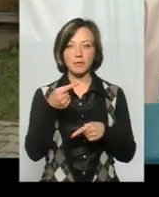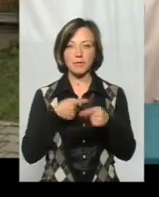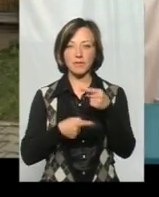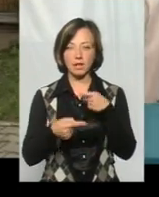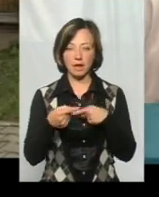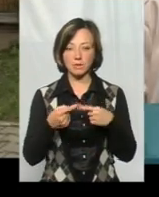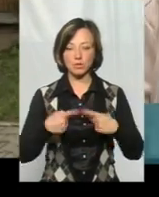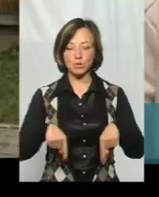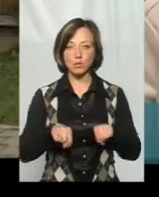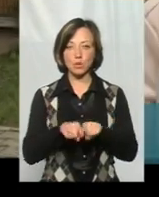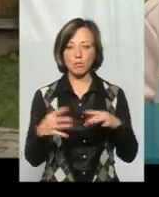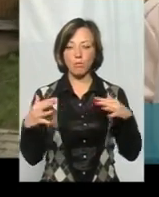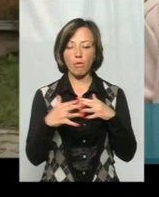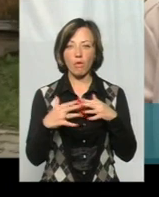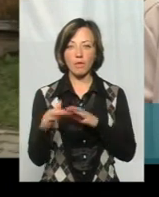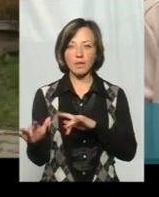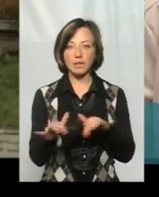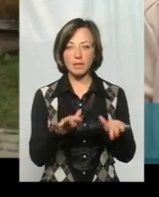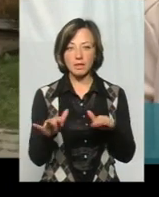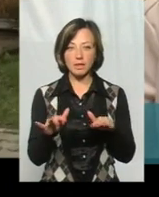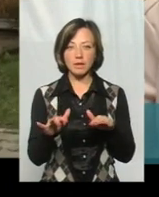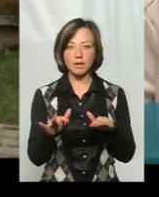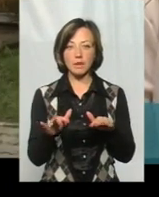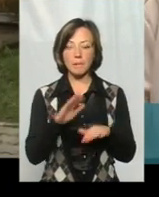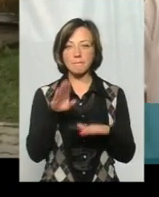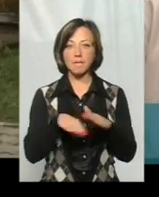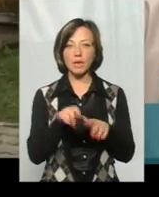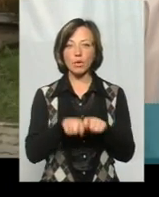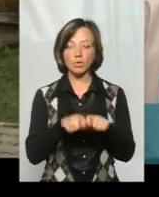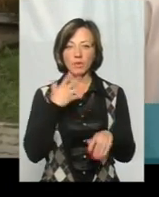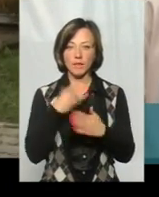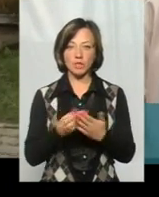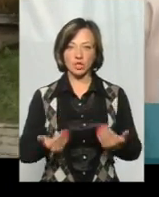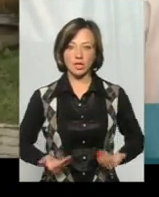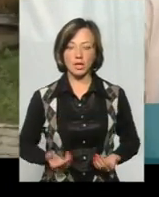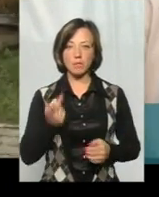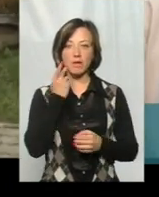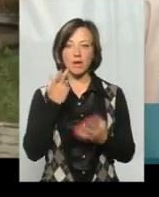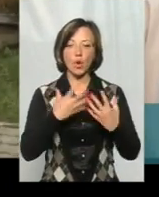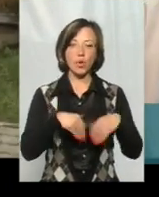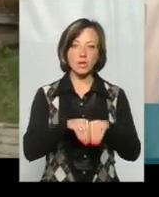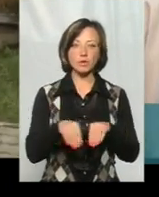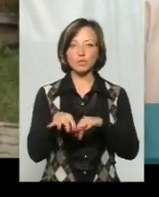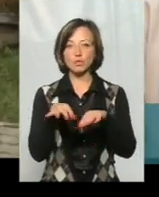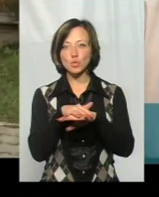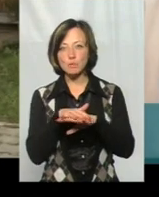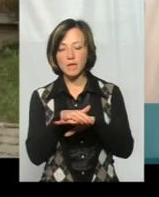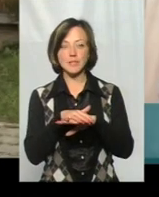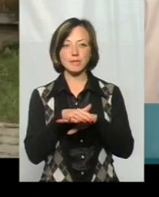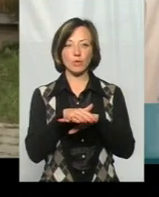повертається із зони бойових дій, взяти під контроль власне життя. Тому що, як правило, родина,